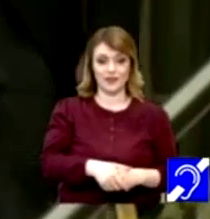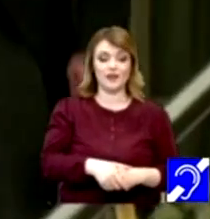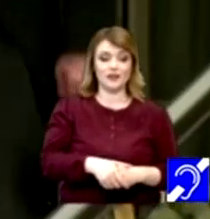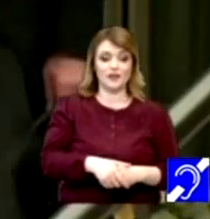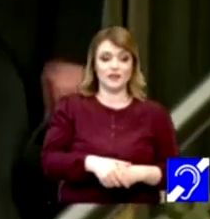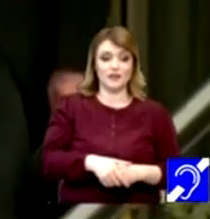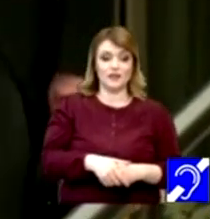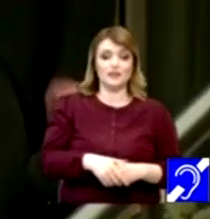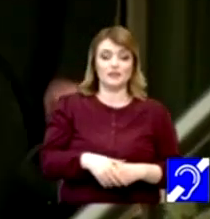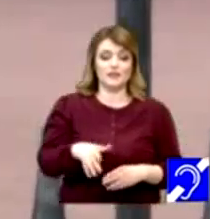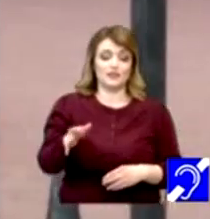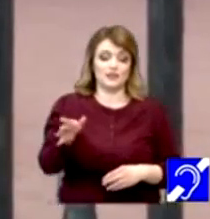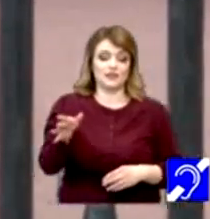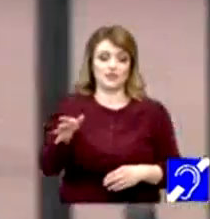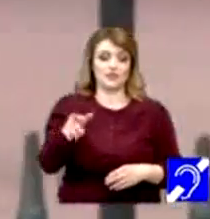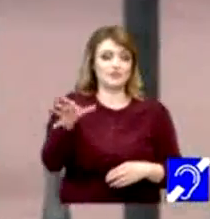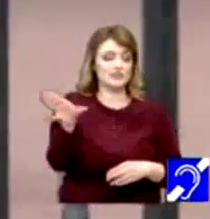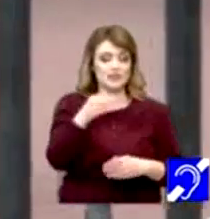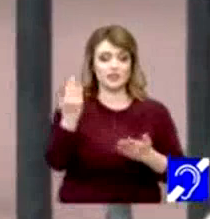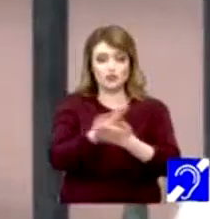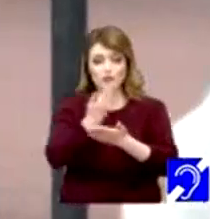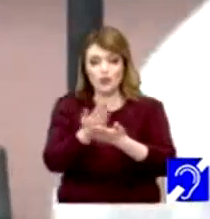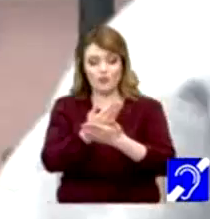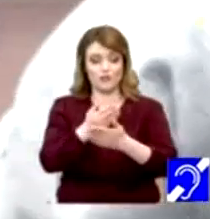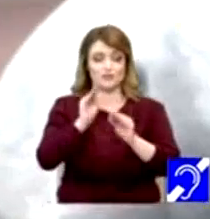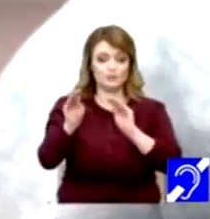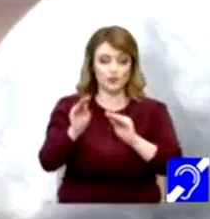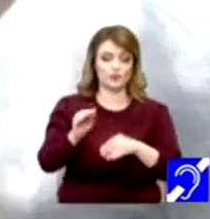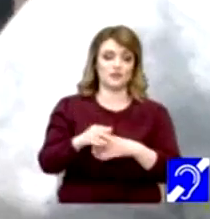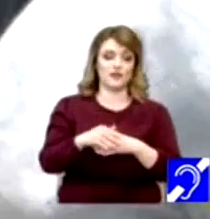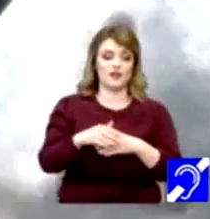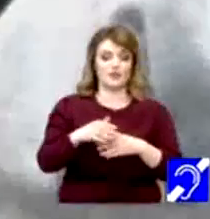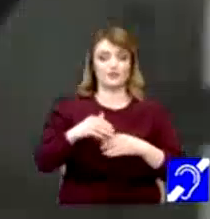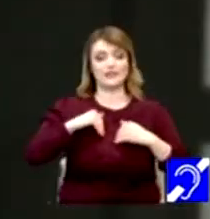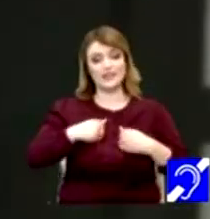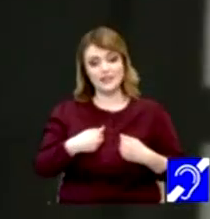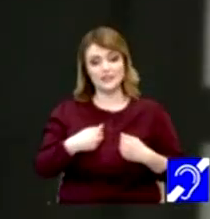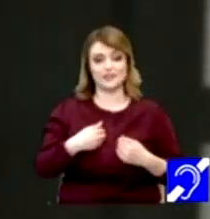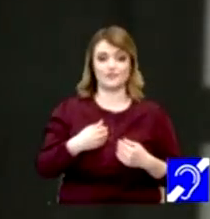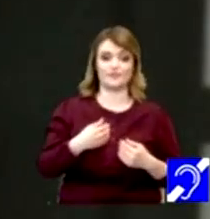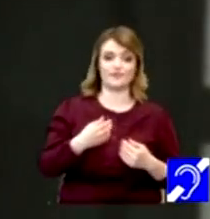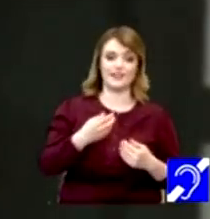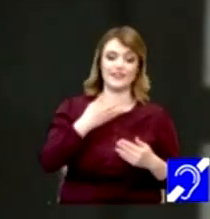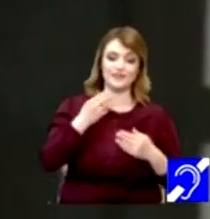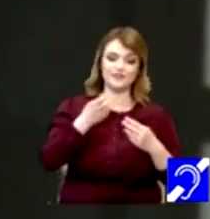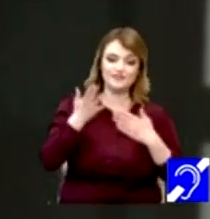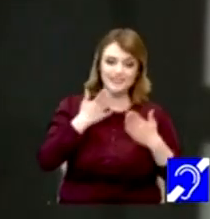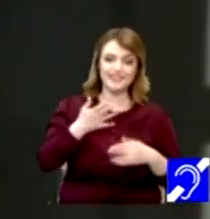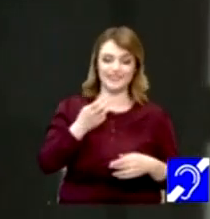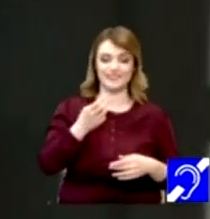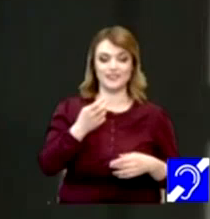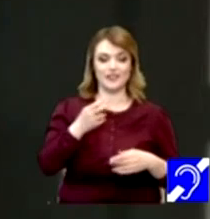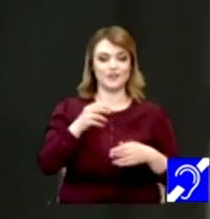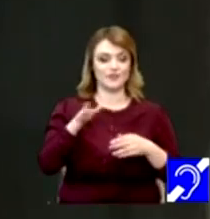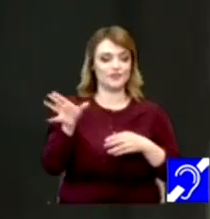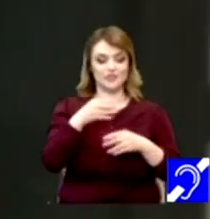avizier regal, unde se pun toate înștiințările importante, vesele sau triste, a apărut anunțul Palatului Buckingham. Maestatea